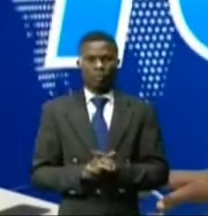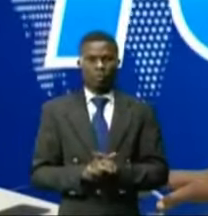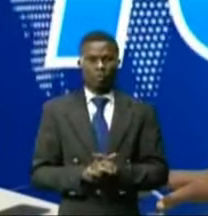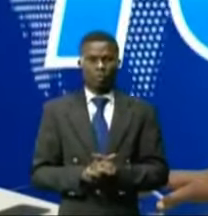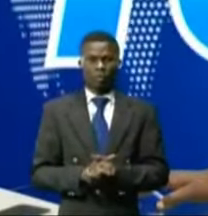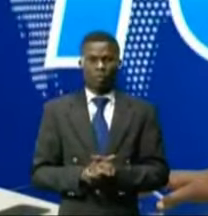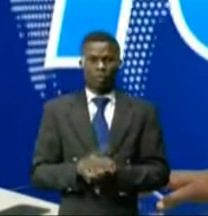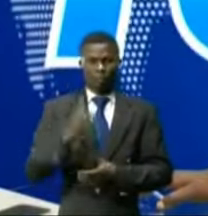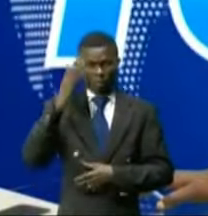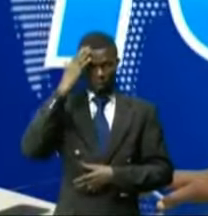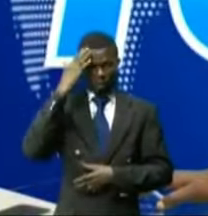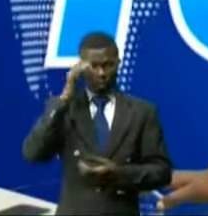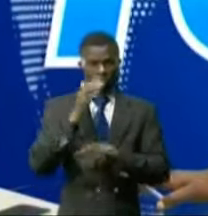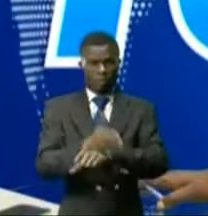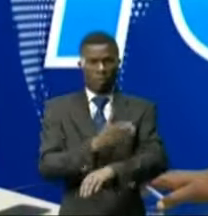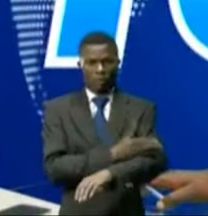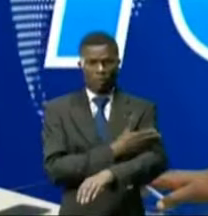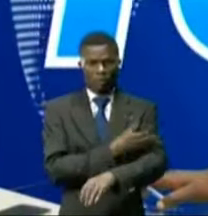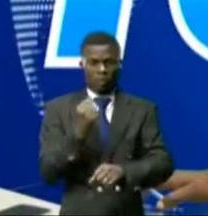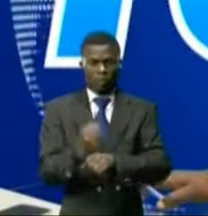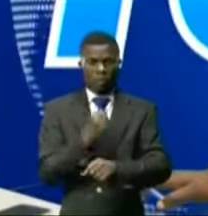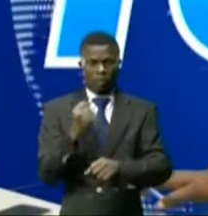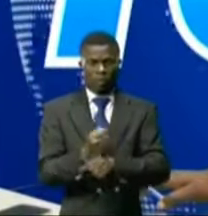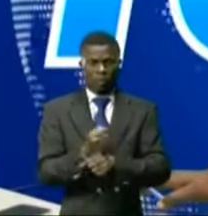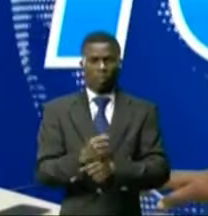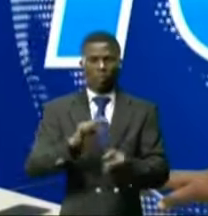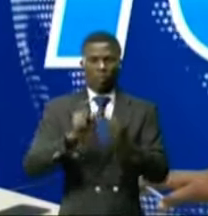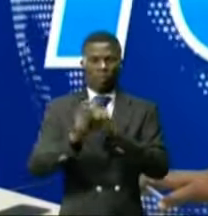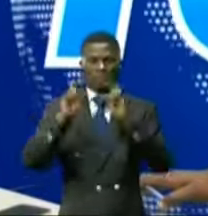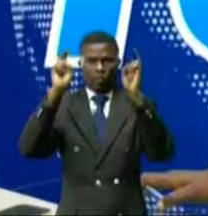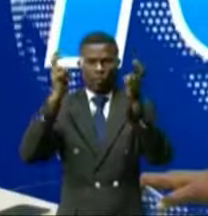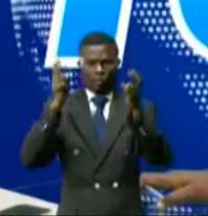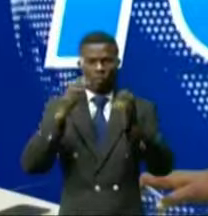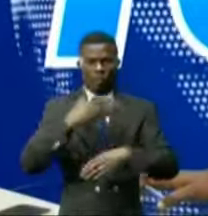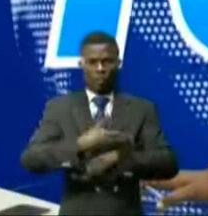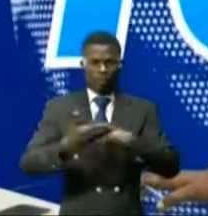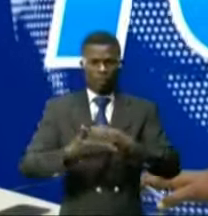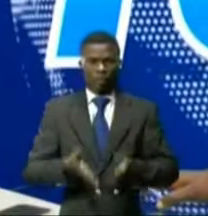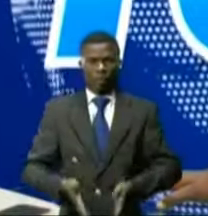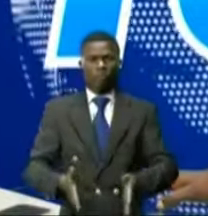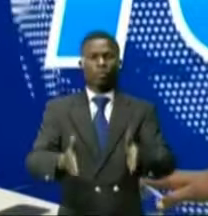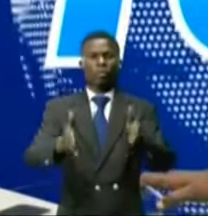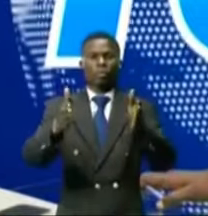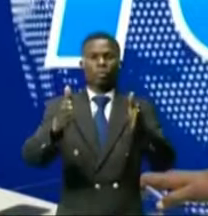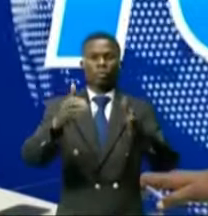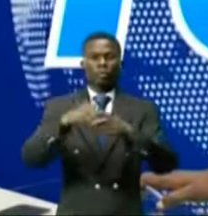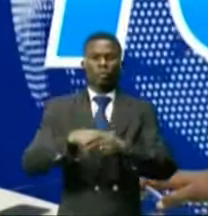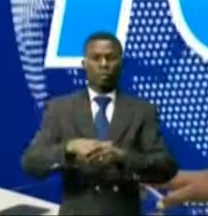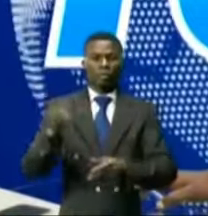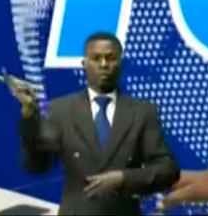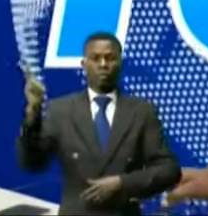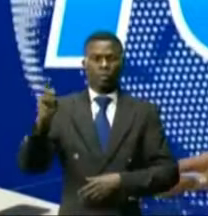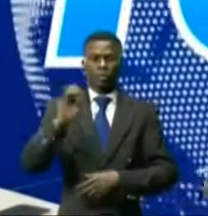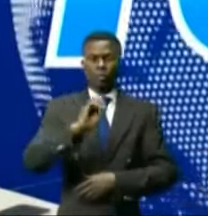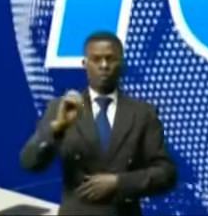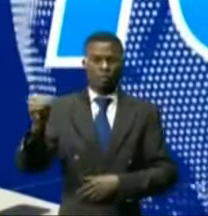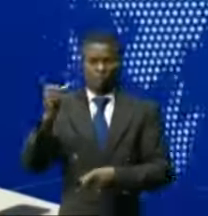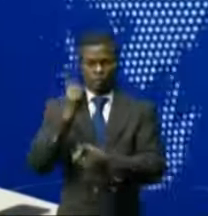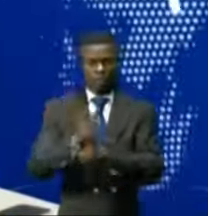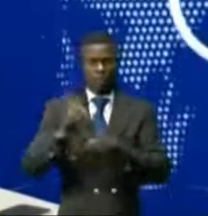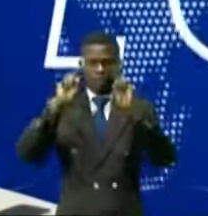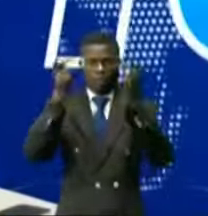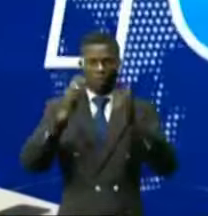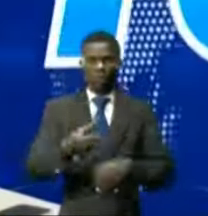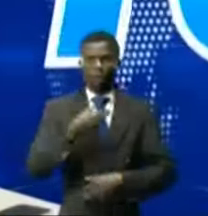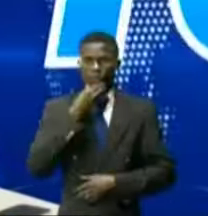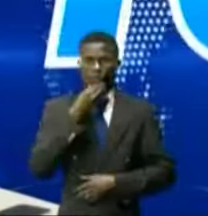Et pour s'imprégner de l'état d'avancement de travaux de modernisation et réhabilitation de routes dans le Kasaï oriental, précisément dans la ville